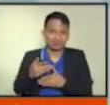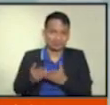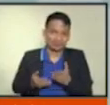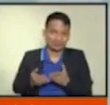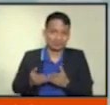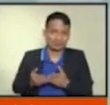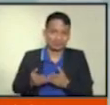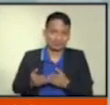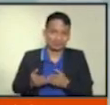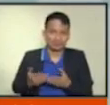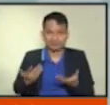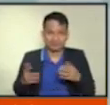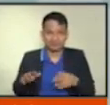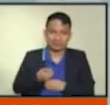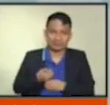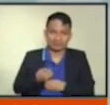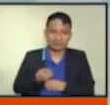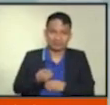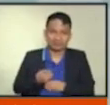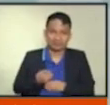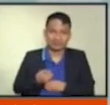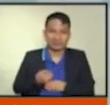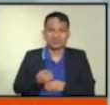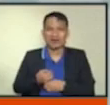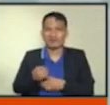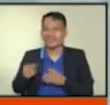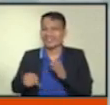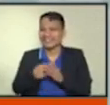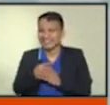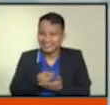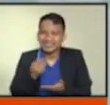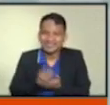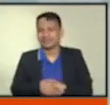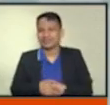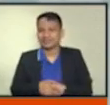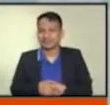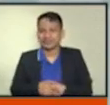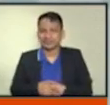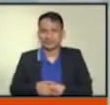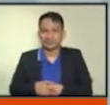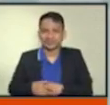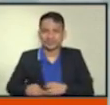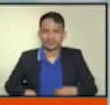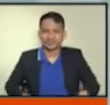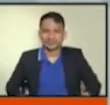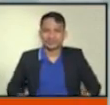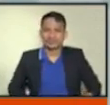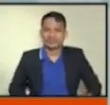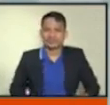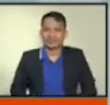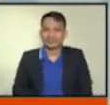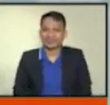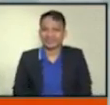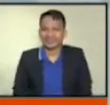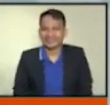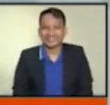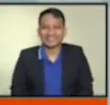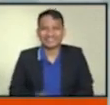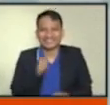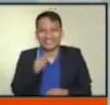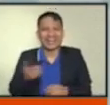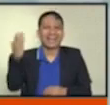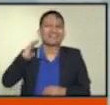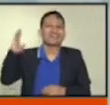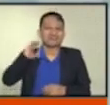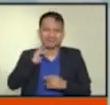siyang kengkoy kapag hindi siya nag-aabot. Opo, pagka wala po akong... Pera? Noon po yun, wala na po kami ngayon eh. Hindi ko na po